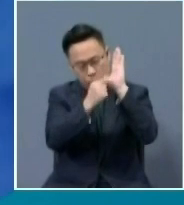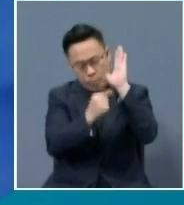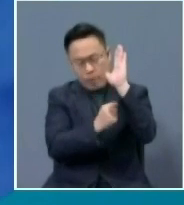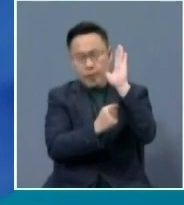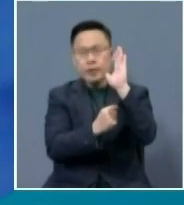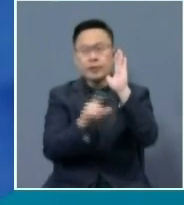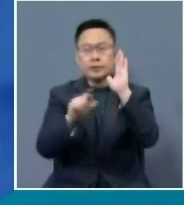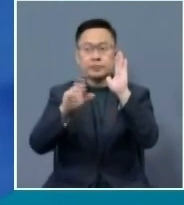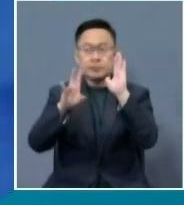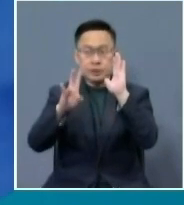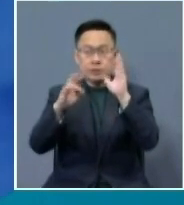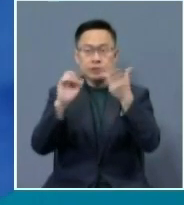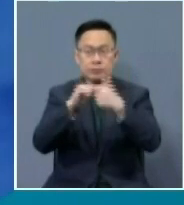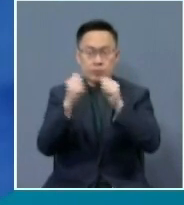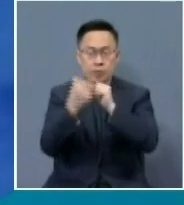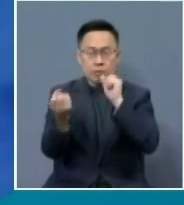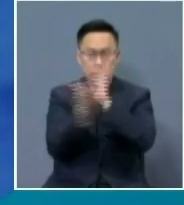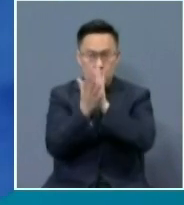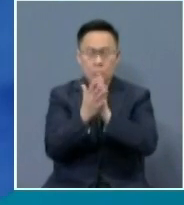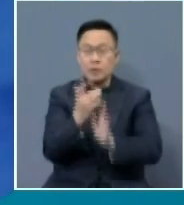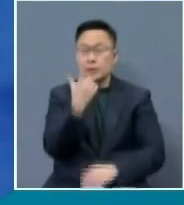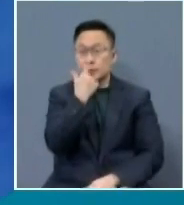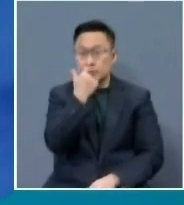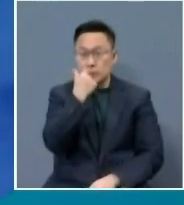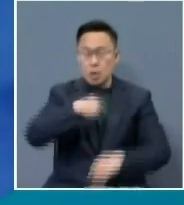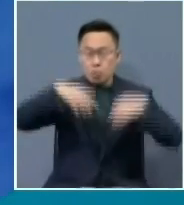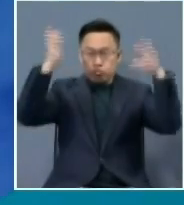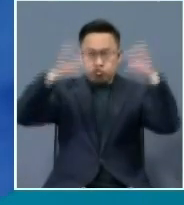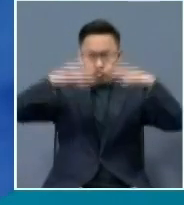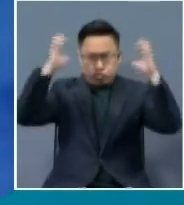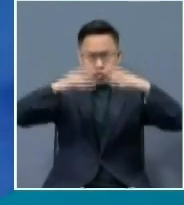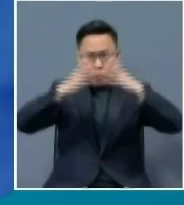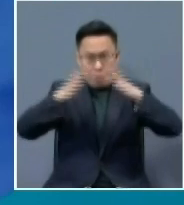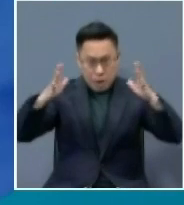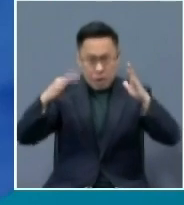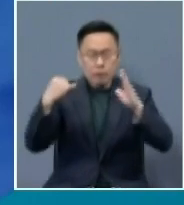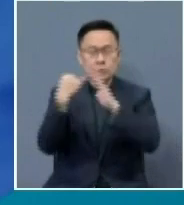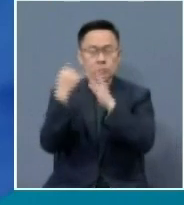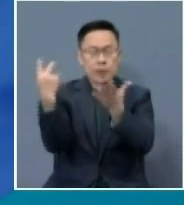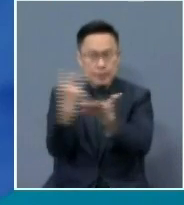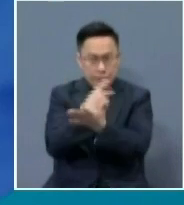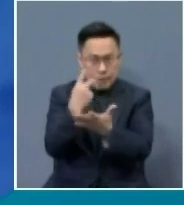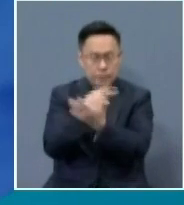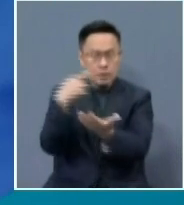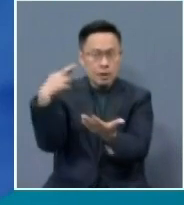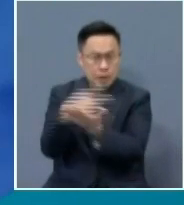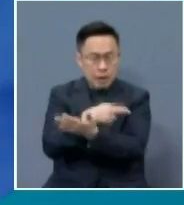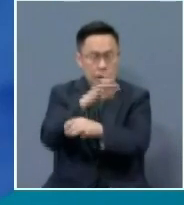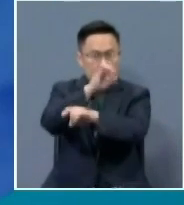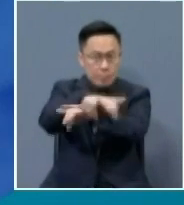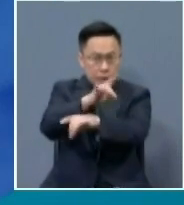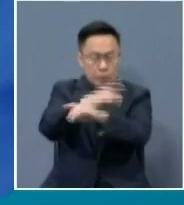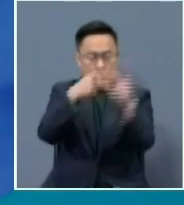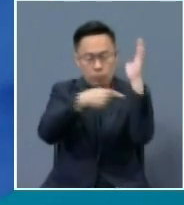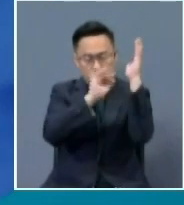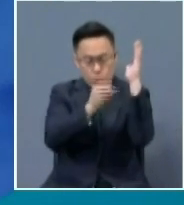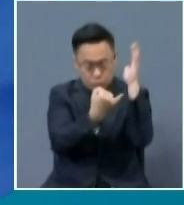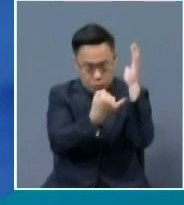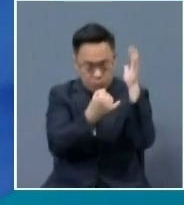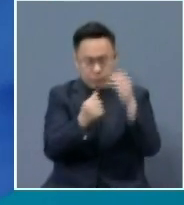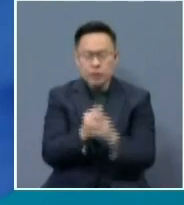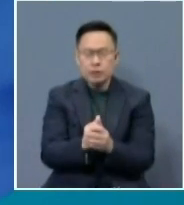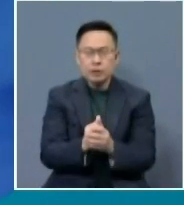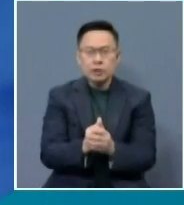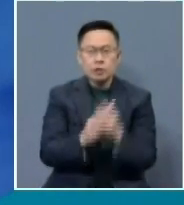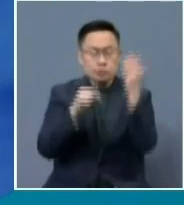ขึ้นเตือนระดับสีแดงก็คือเสี่ยงเกิดฝนตกหนักถึงหนักมากที่จังหวัดกาญจนบุรีราชบุรีเพชรบุรีแล้วก็ประจบคีดีขันธ์ส่วน